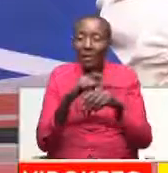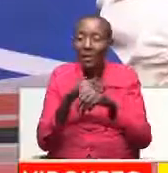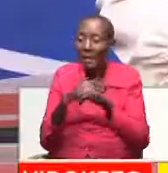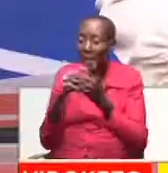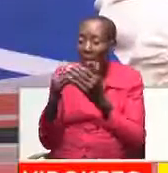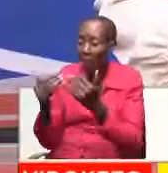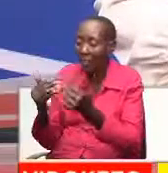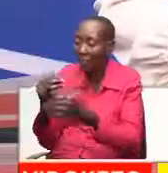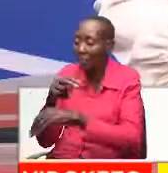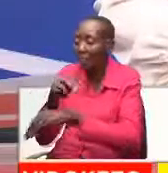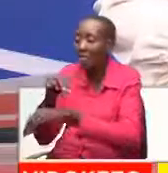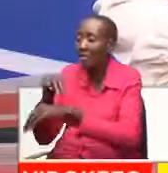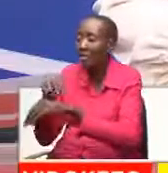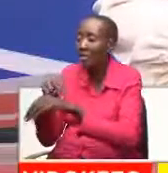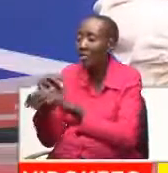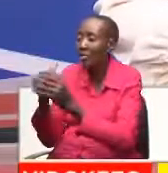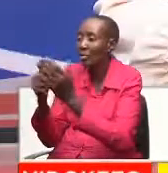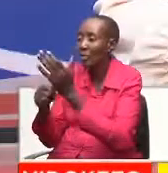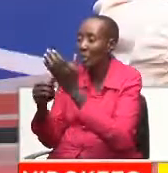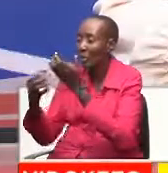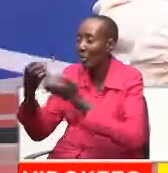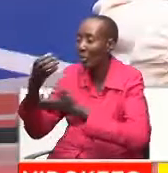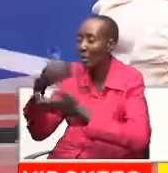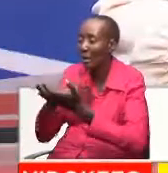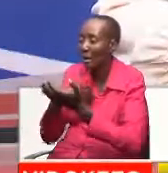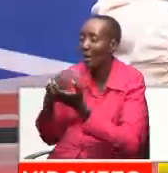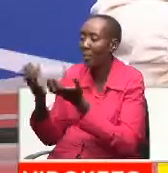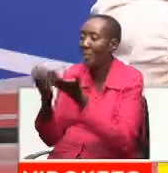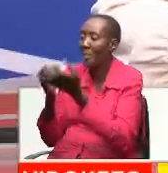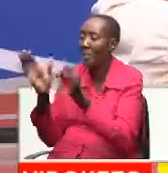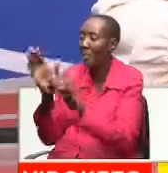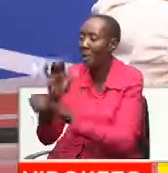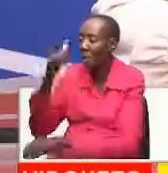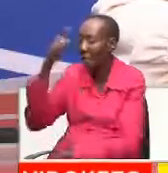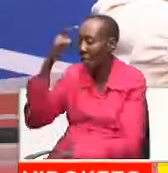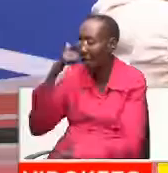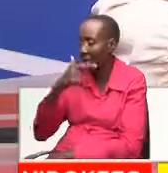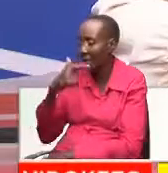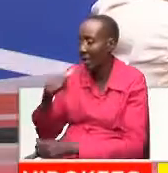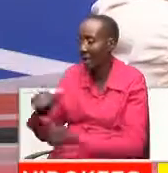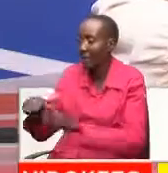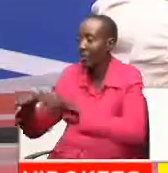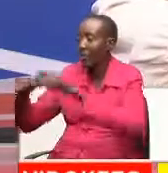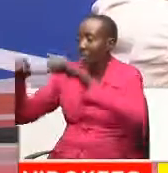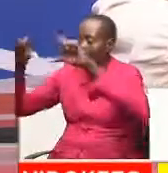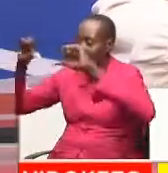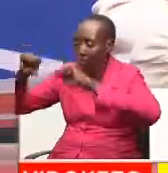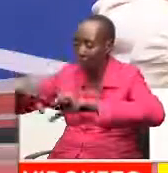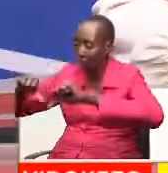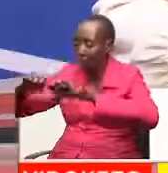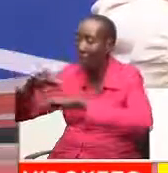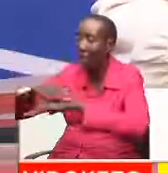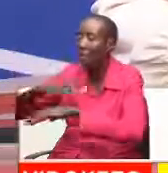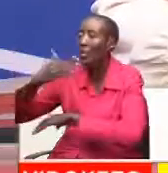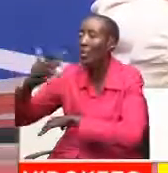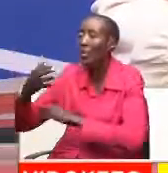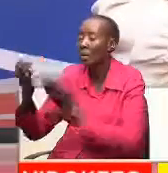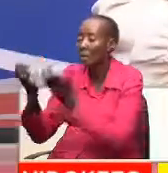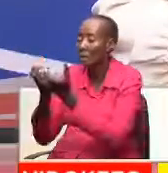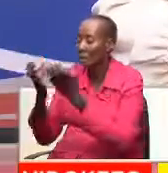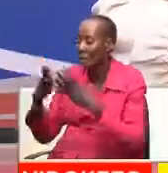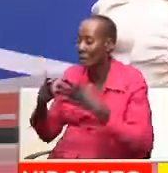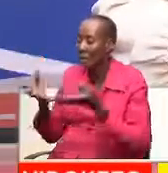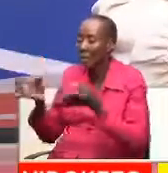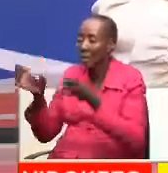Taifa liko katika hali ngumu ya uchumi. Biashara nyingi mjini Thika zimeendelea kuzorota, huku kila uchao wafanyabiashara